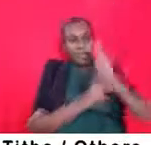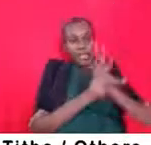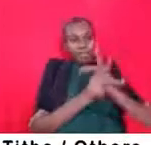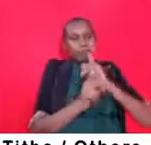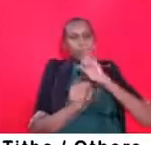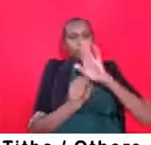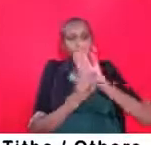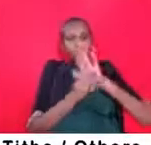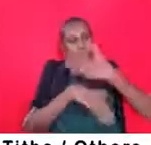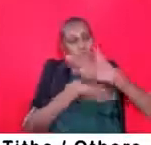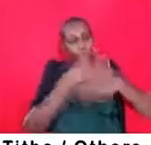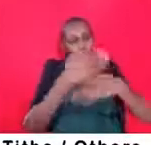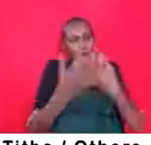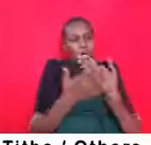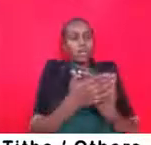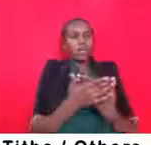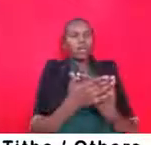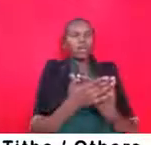his promises.